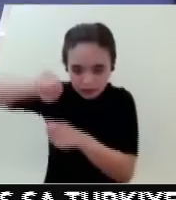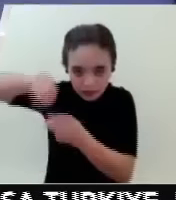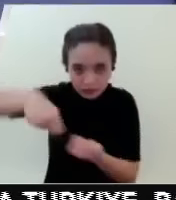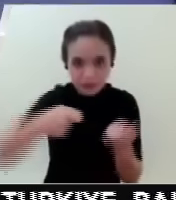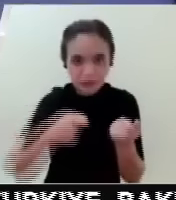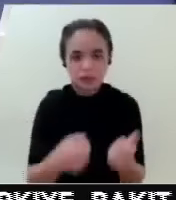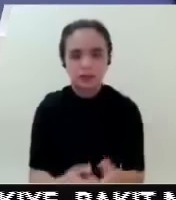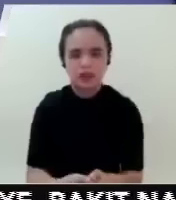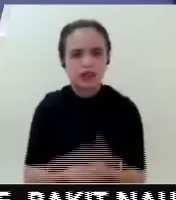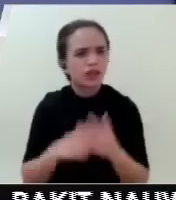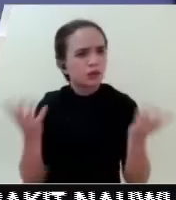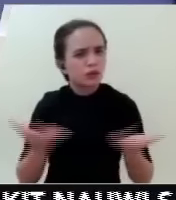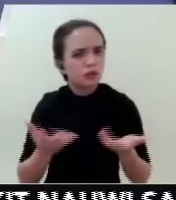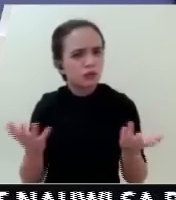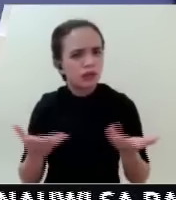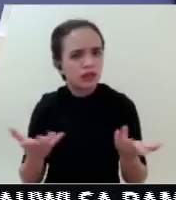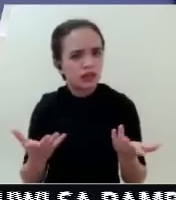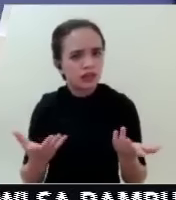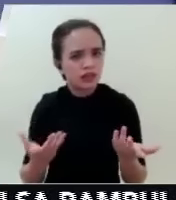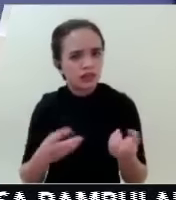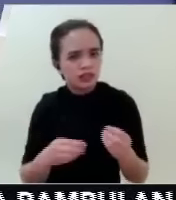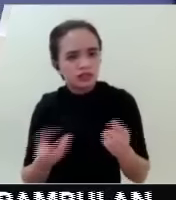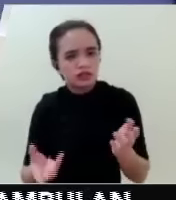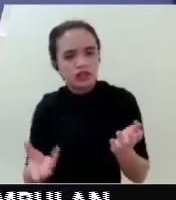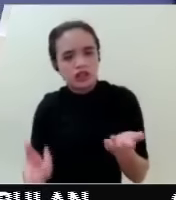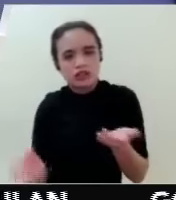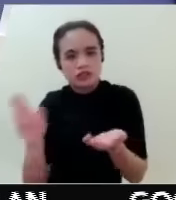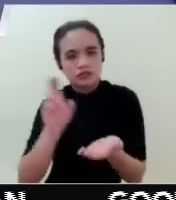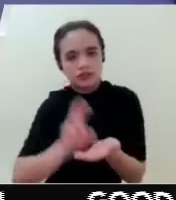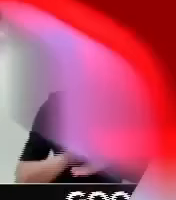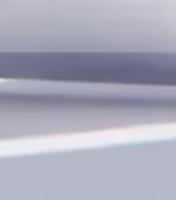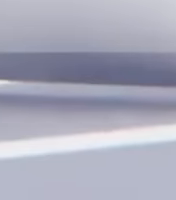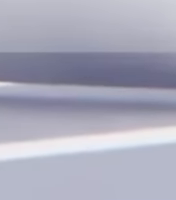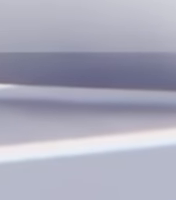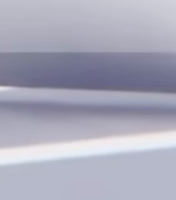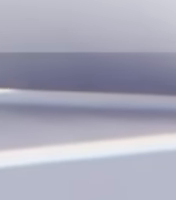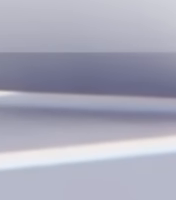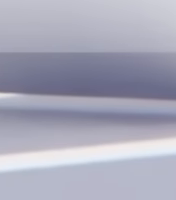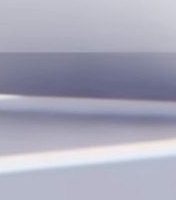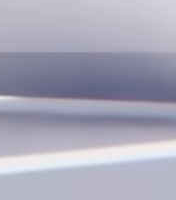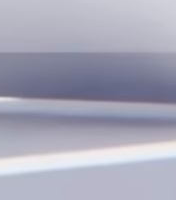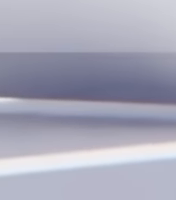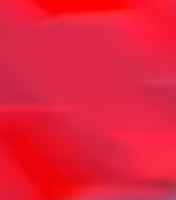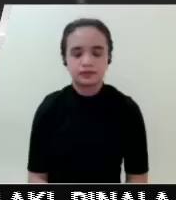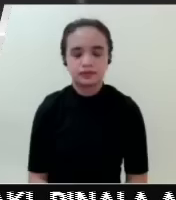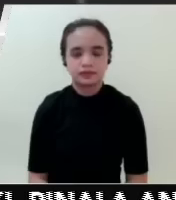kaya niya yan ipinunda? Alamin sa pagtuto ni Nico Wahe.